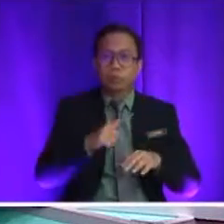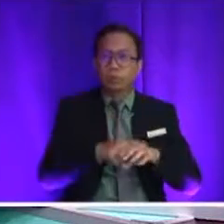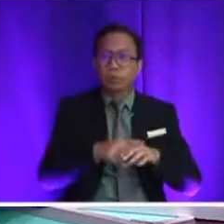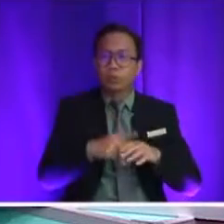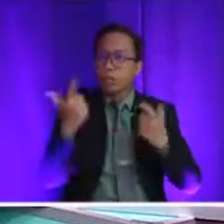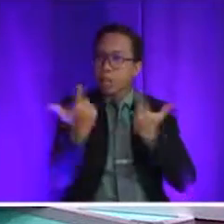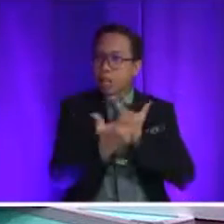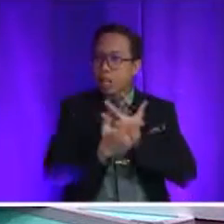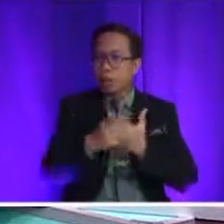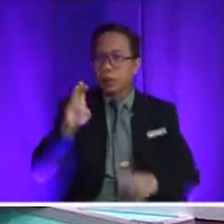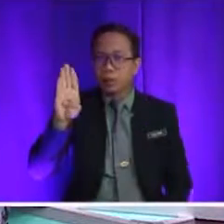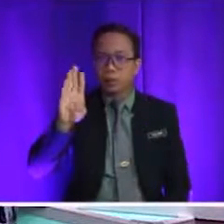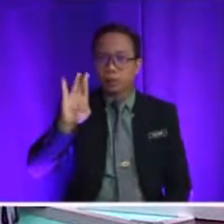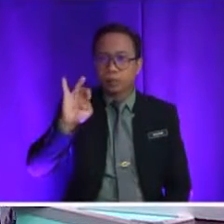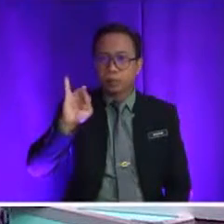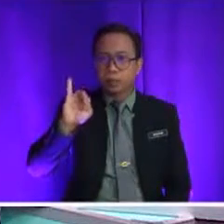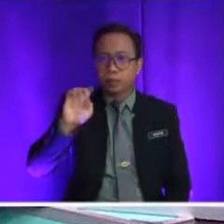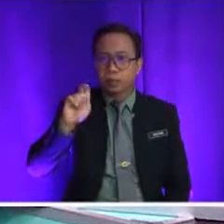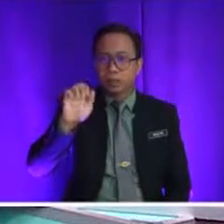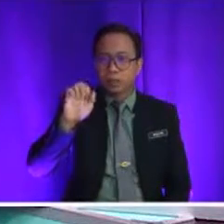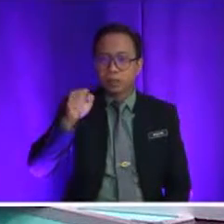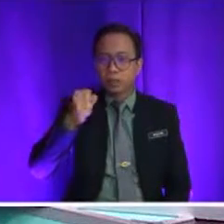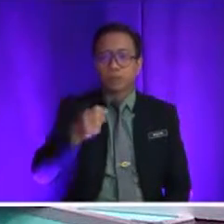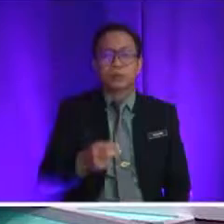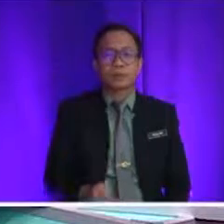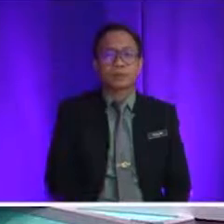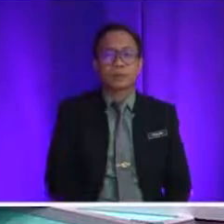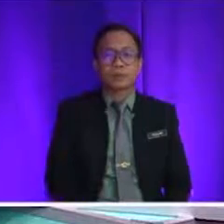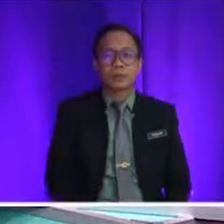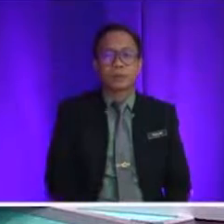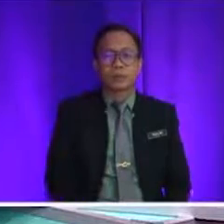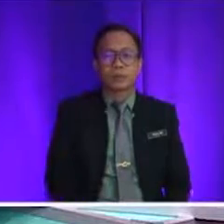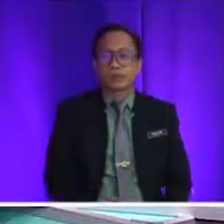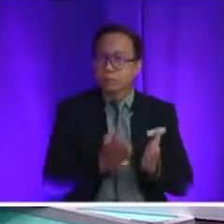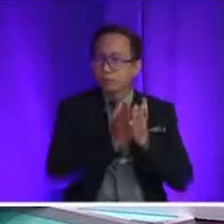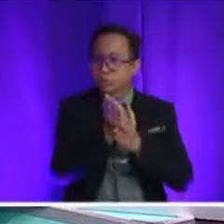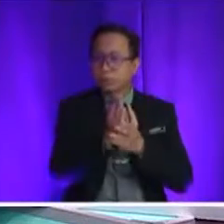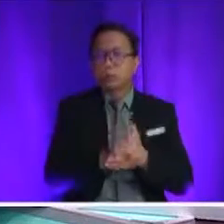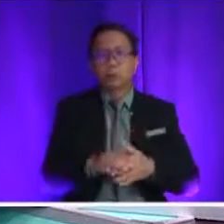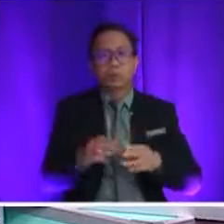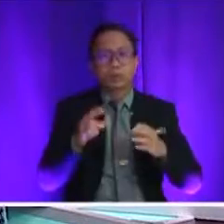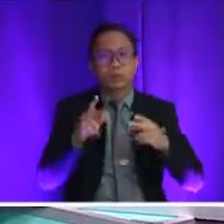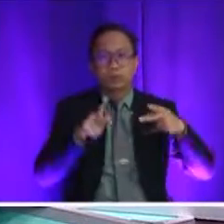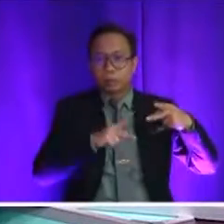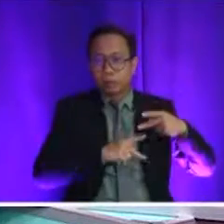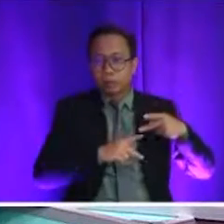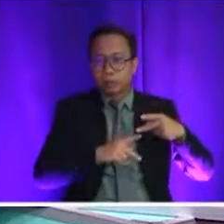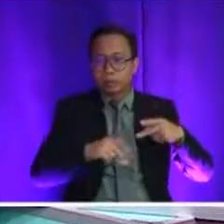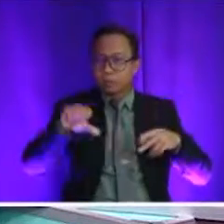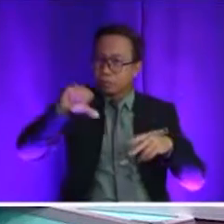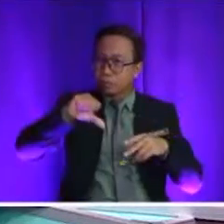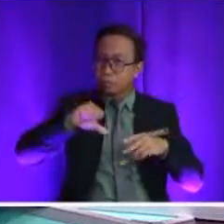British apa The Mask itu seterusnya kominis melumpuhkan